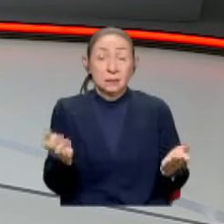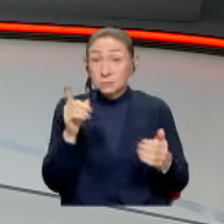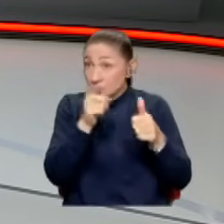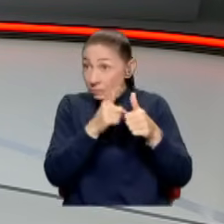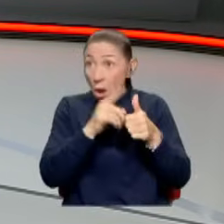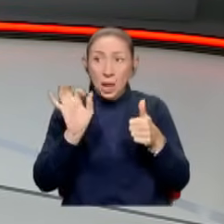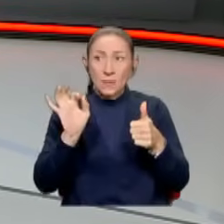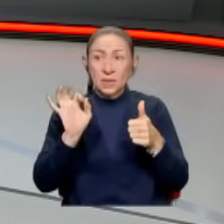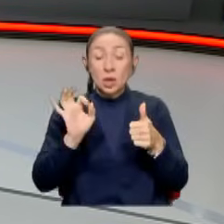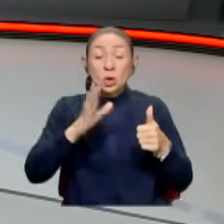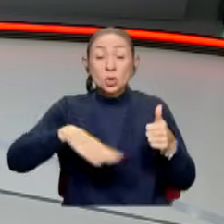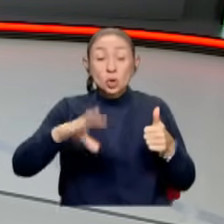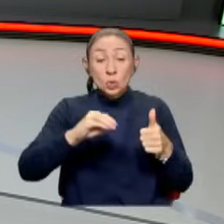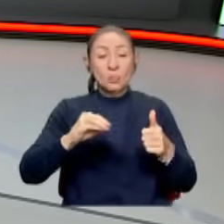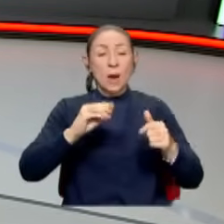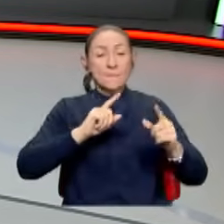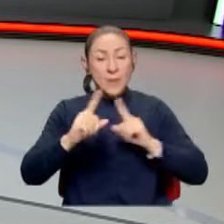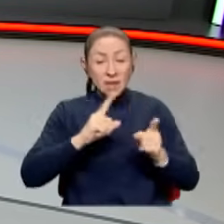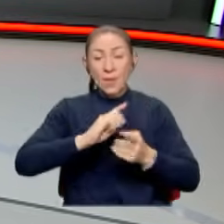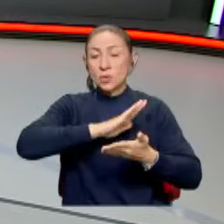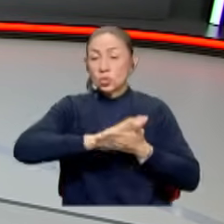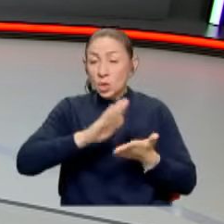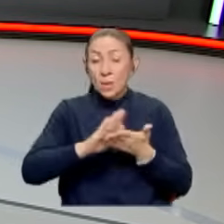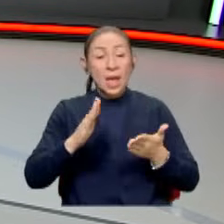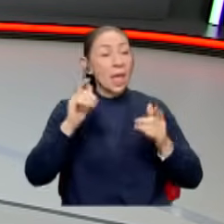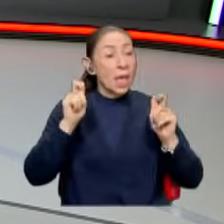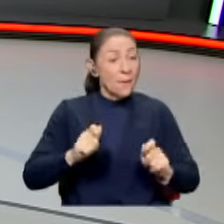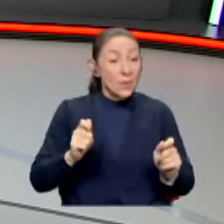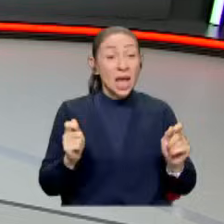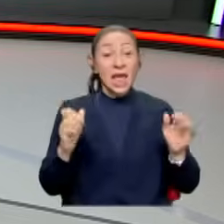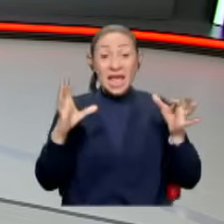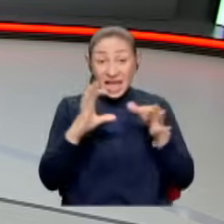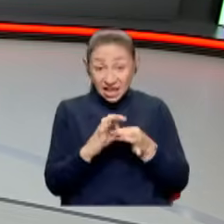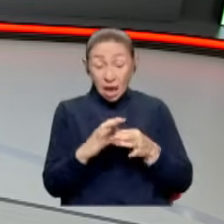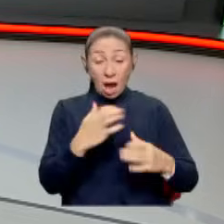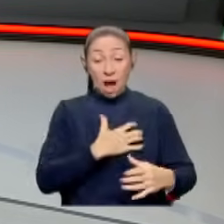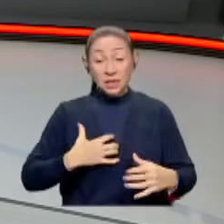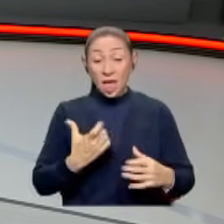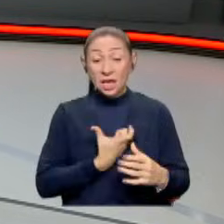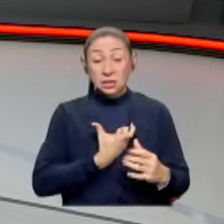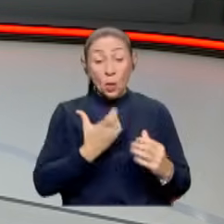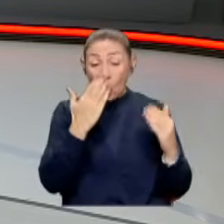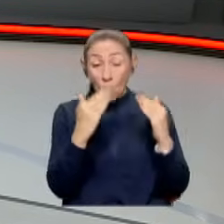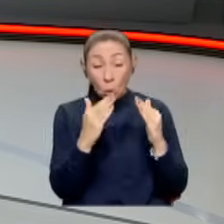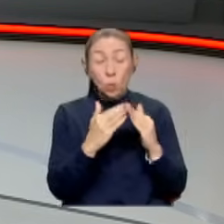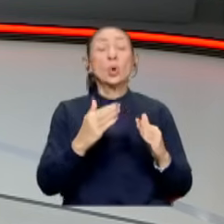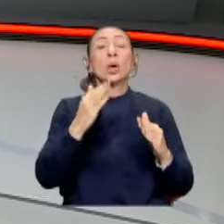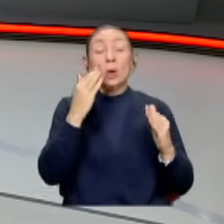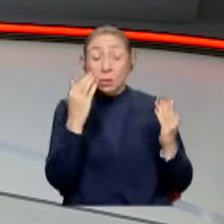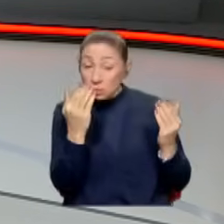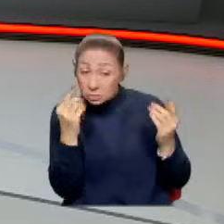defa tüm Yasa ve düzenlemeler ile uygulamaların anayasaya uygunluğunu denetleyen temel hak ve